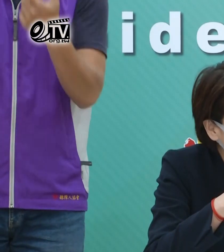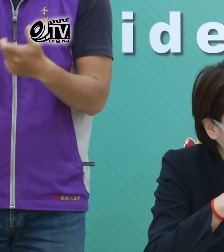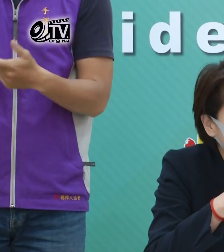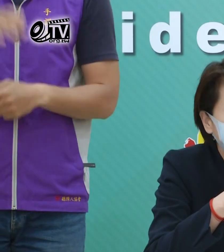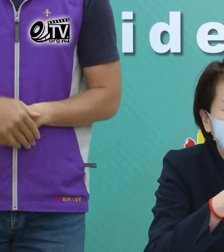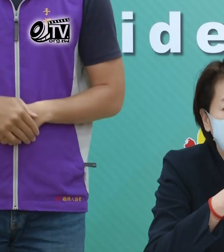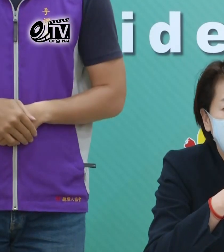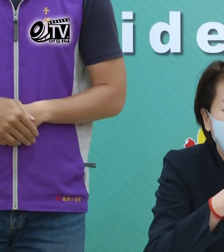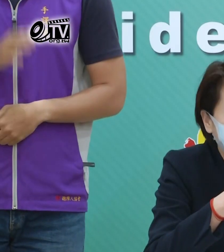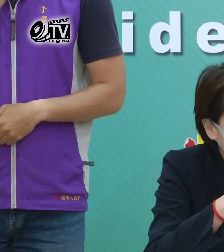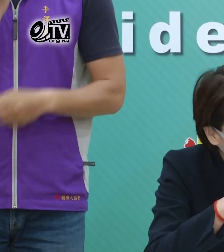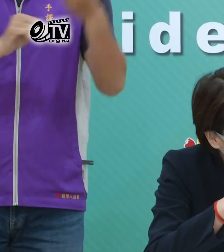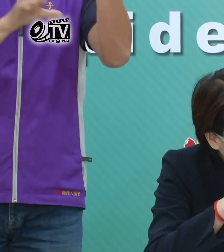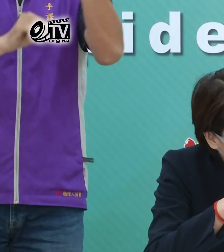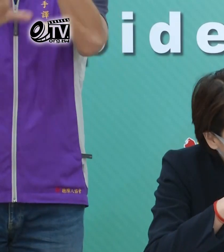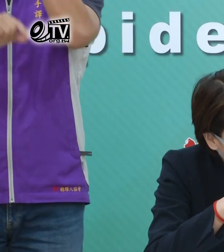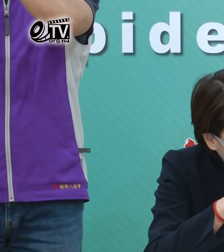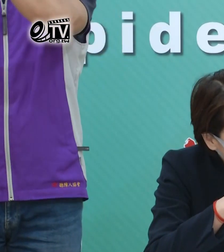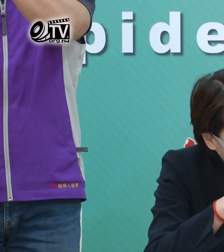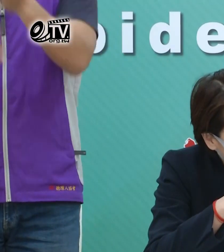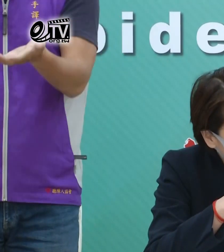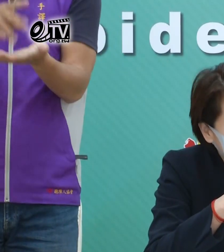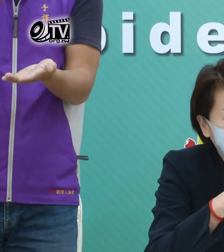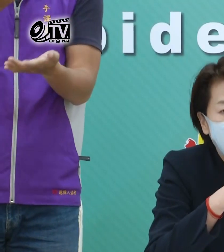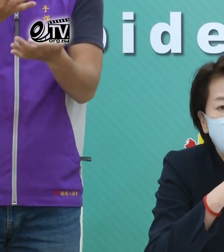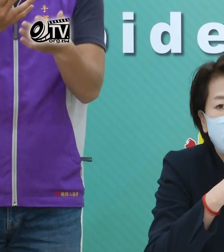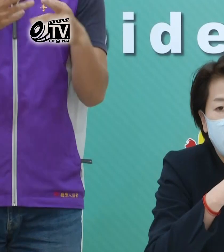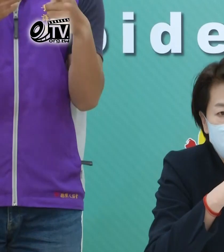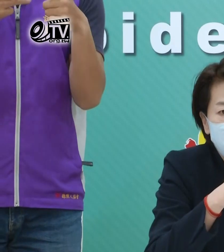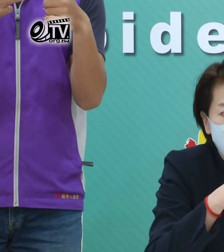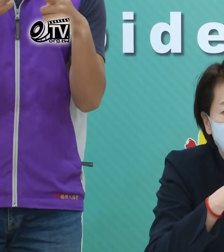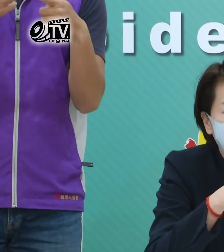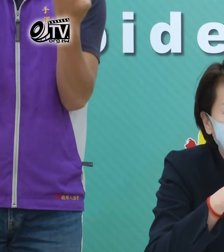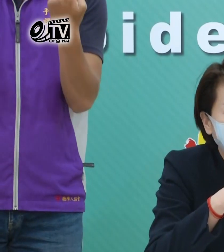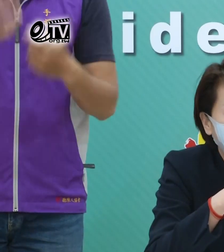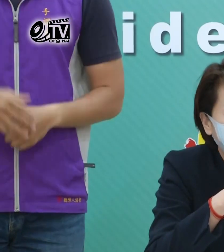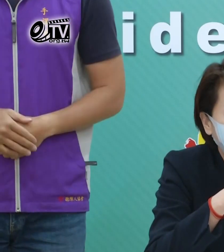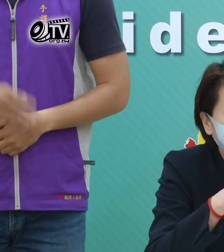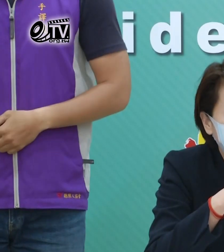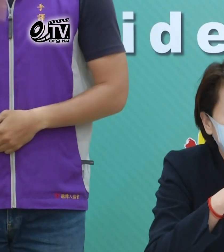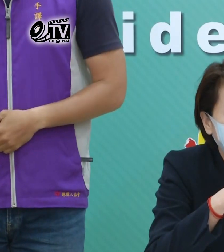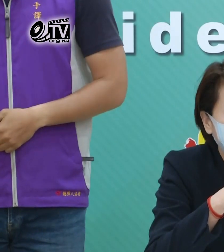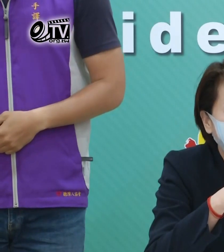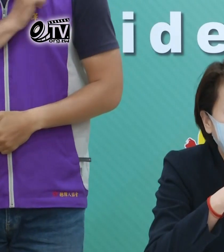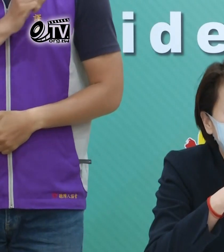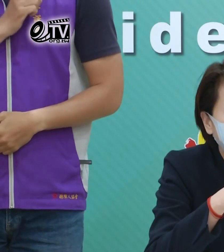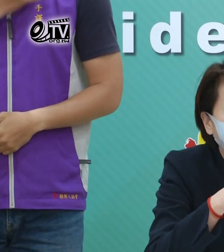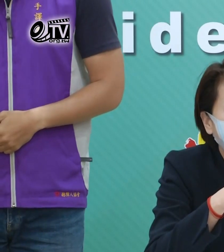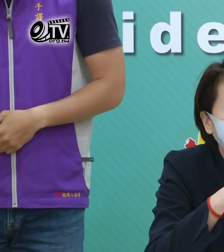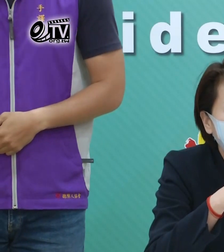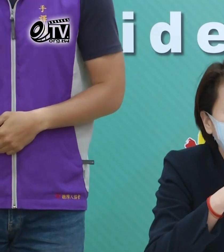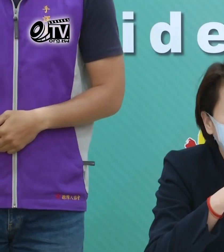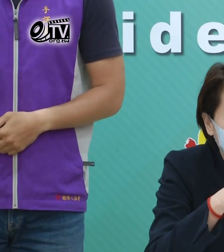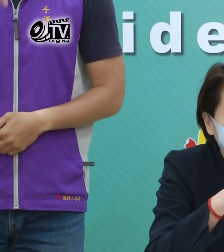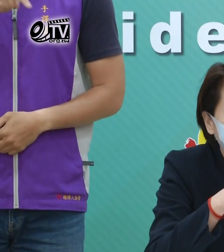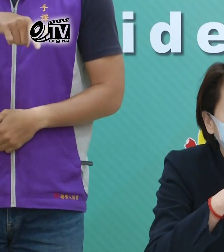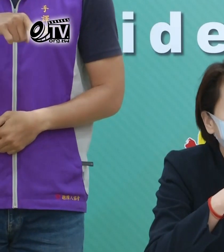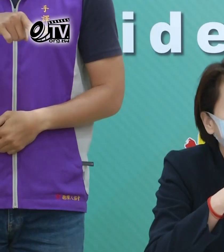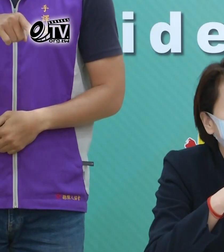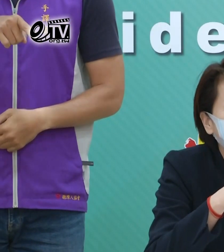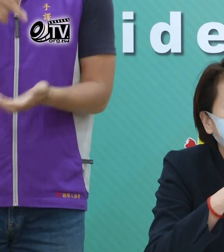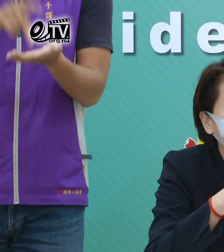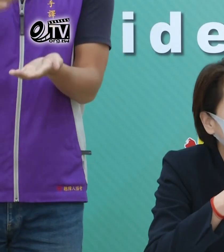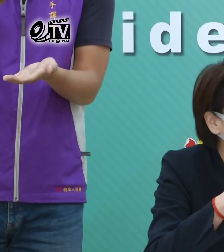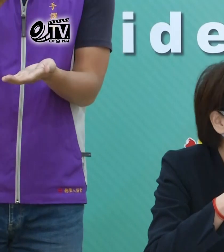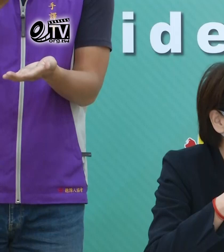是3到5月租金先打8折，那如果你还是真的有困难的话，我们还会再让你晚缴一年，也